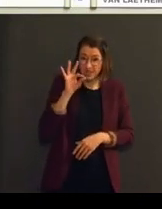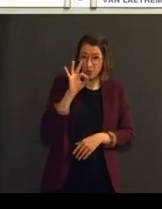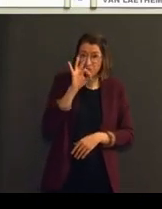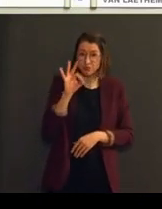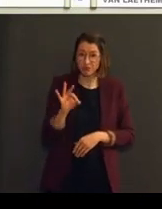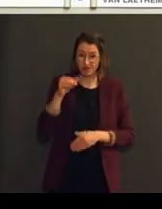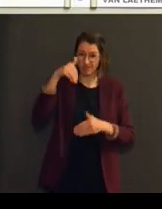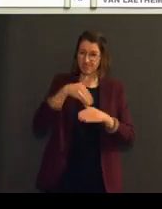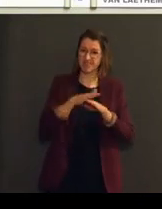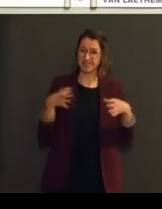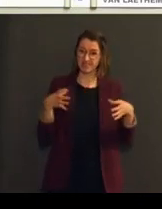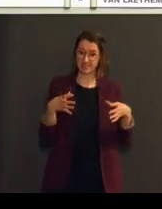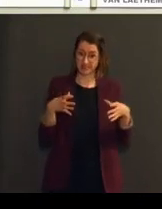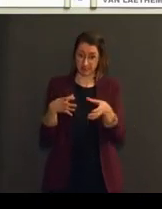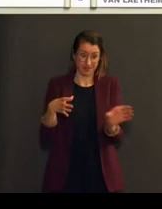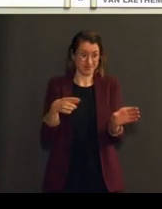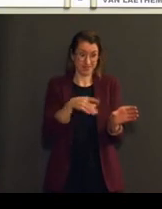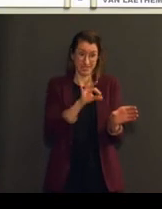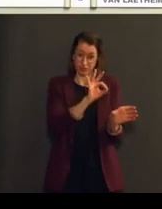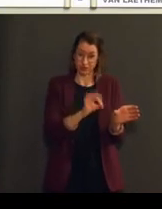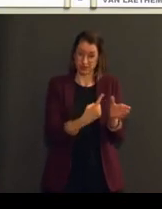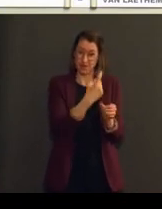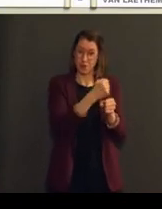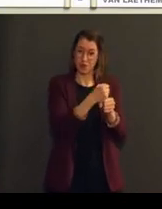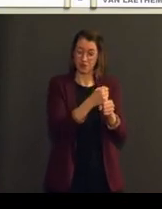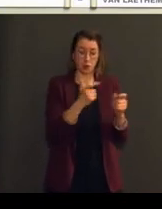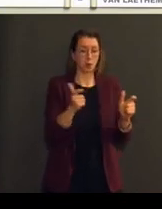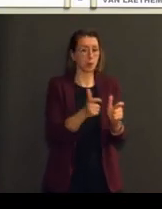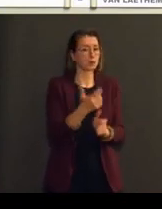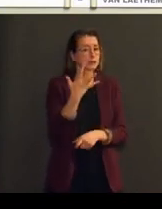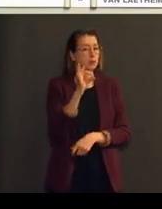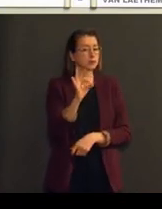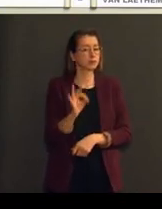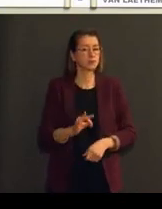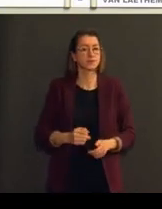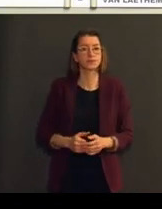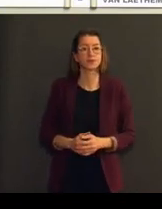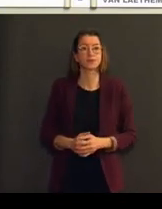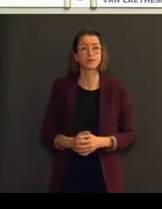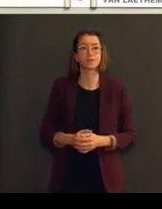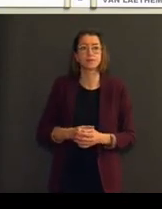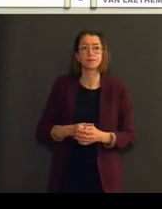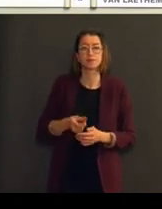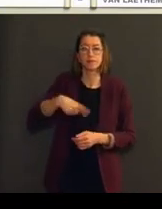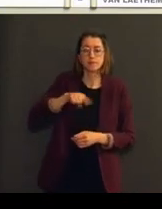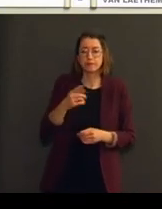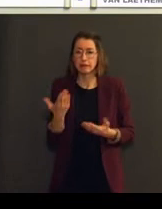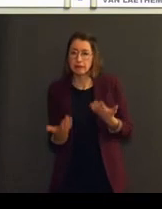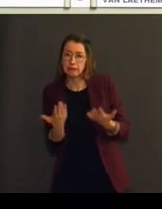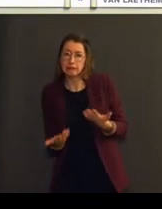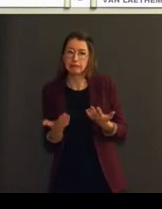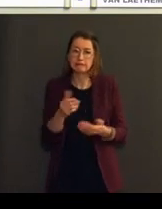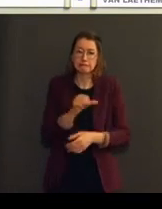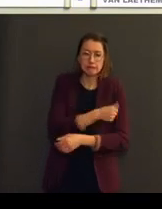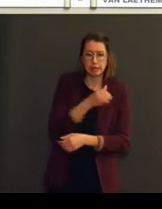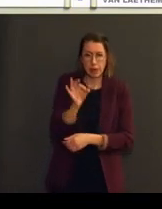niveau-là. Pour ceux qui en doutent encore, eh bien, je pense que ces chiffres montrent de manière vraiment concluante que non seulement dans l'abstrait, non